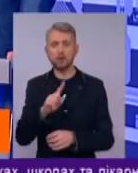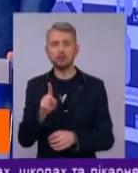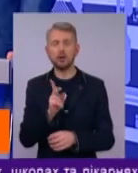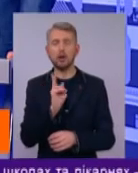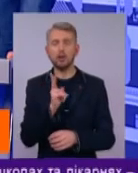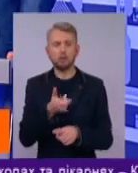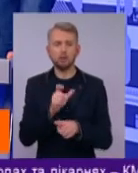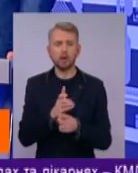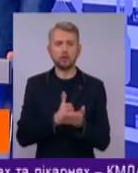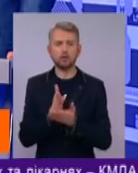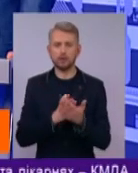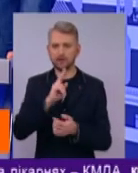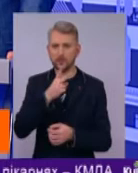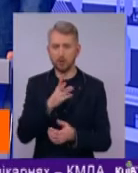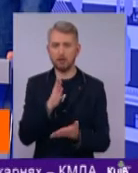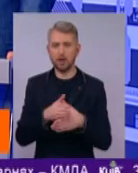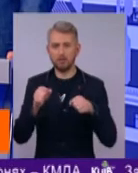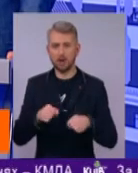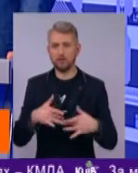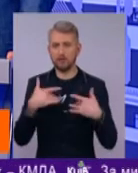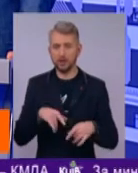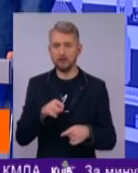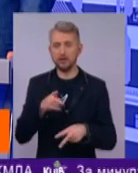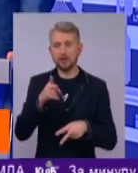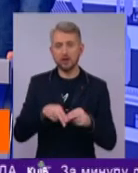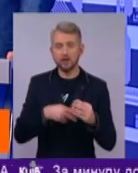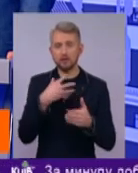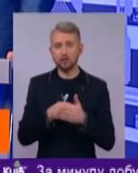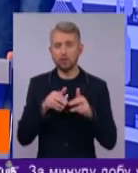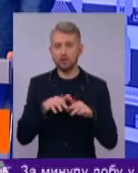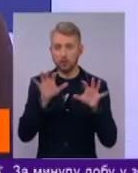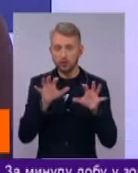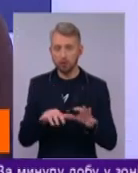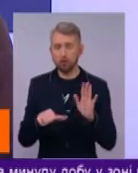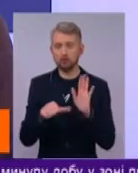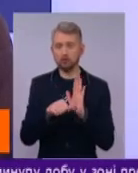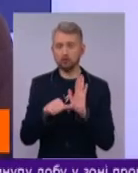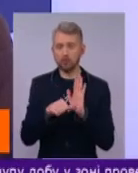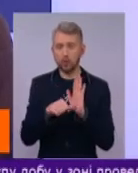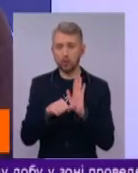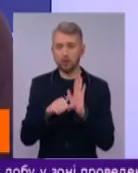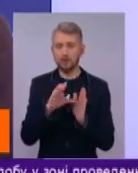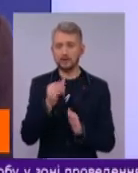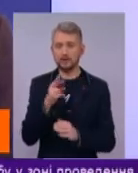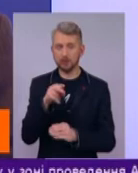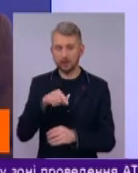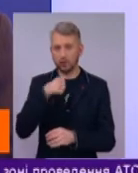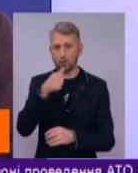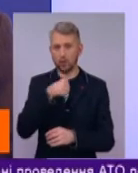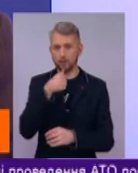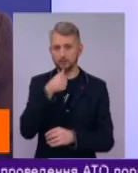хто переслужив 2 роки, має право звільнитись, він закінчив свою дію 6 січня цього